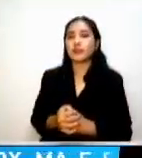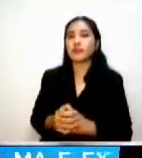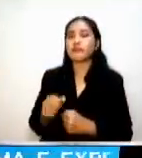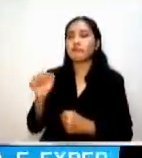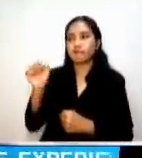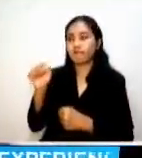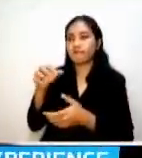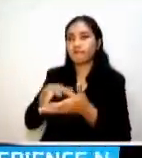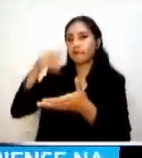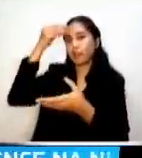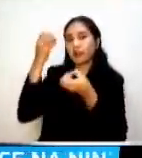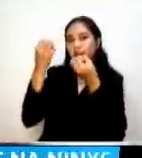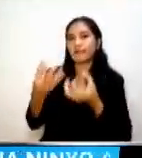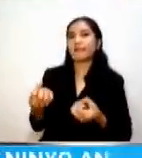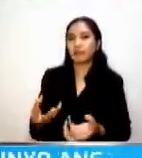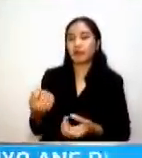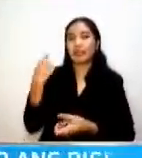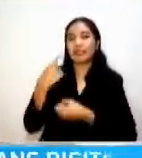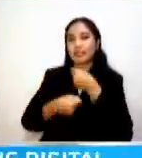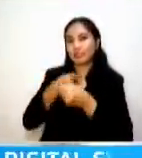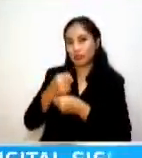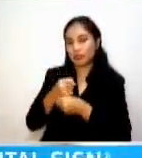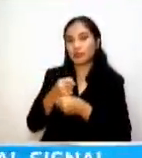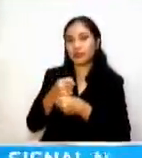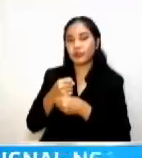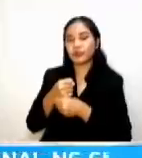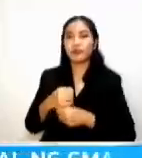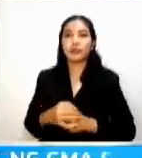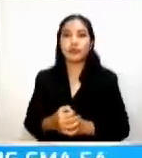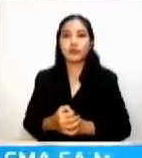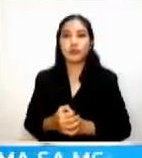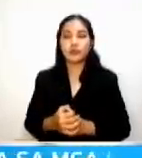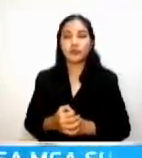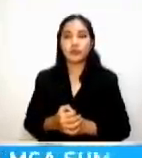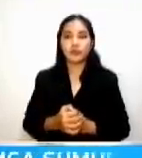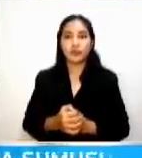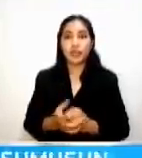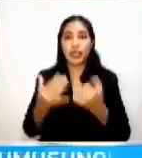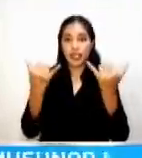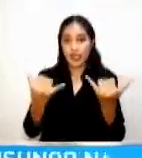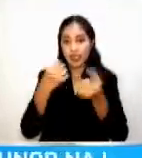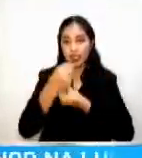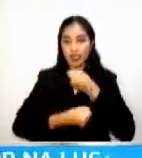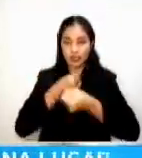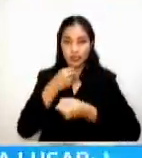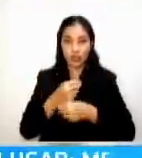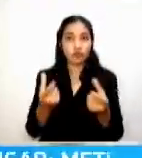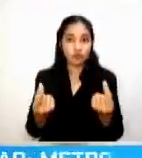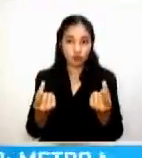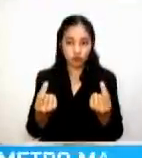natin sa pamamahagi ng tulong o ng ayuda last year. At ito nga pong taon na to, nakita po natin na